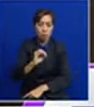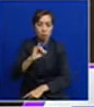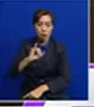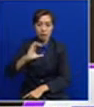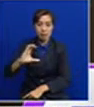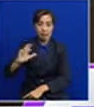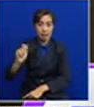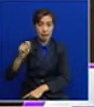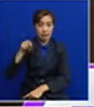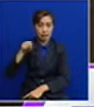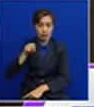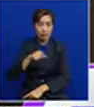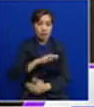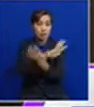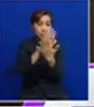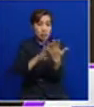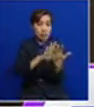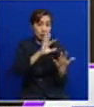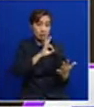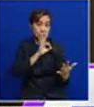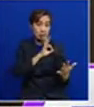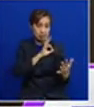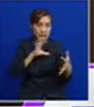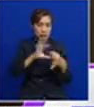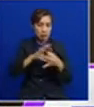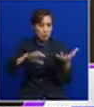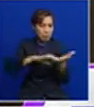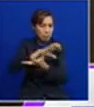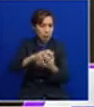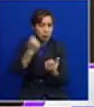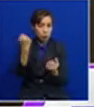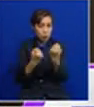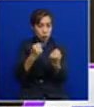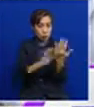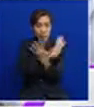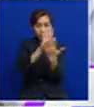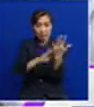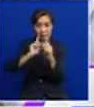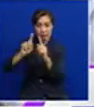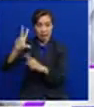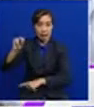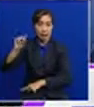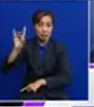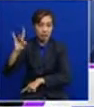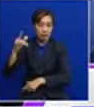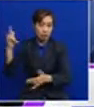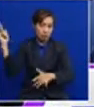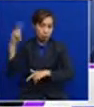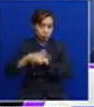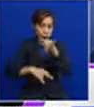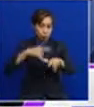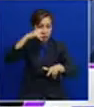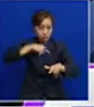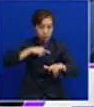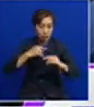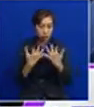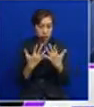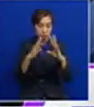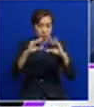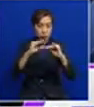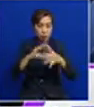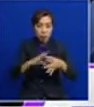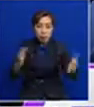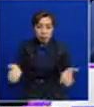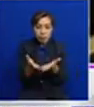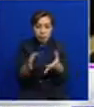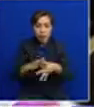ศสมาชิกที่เป็นผู้ผลิตและจำหน่ายยานยนต์38ประเทศทั่วโลกเดินทางมาเข้าร่วมการประชุมเพื่อร่วมการส่งเสริม